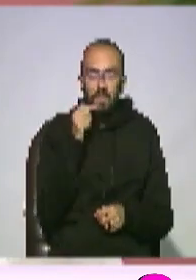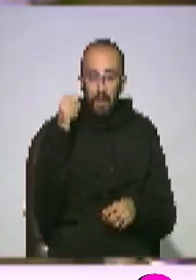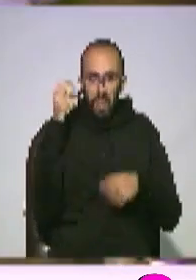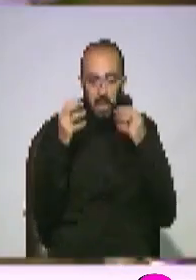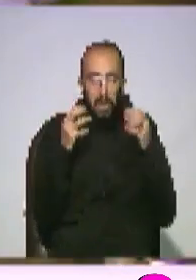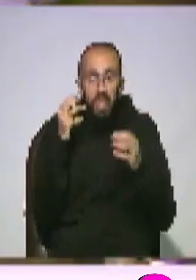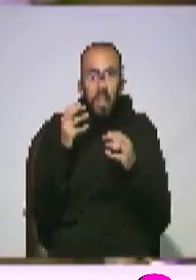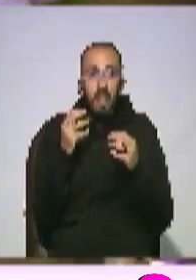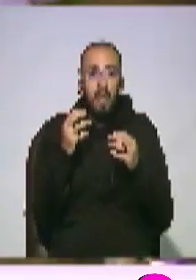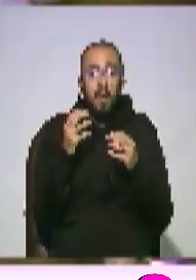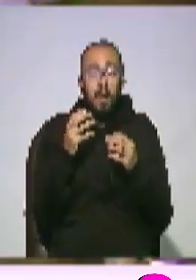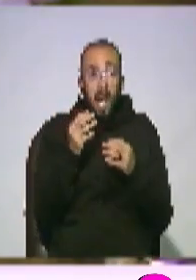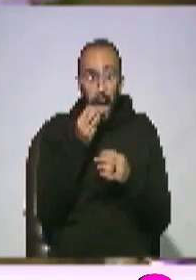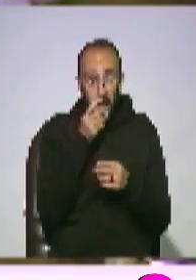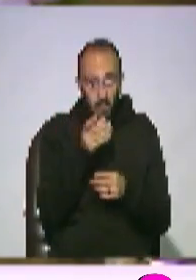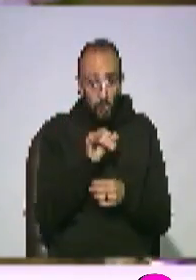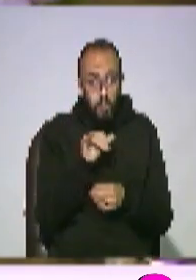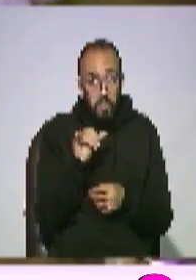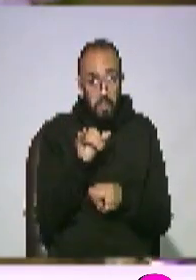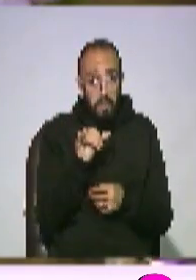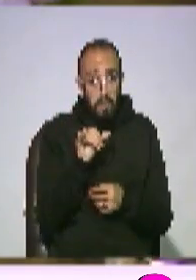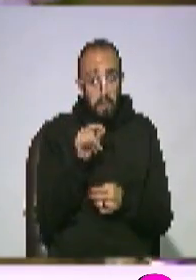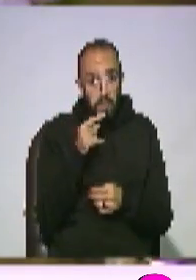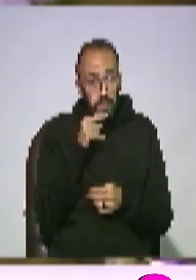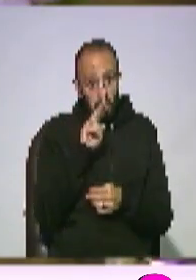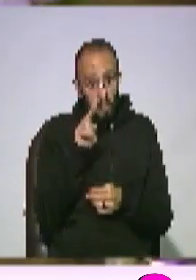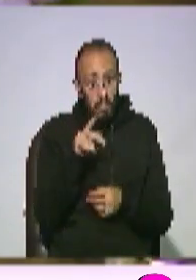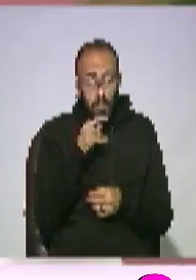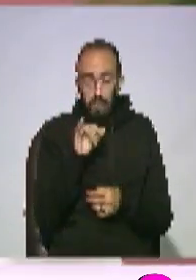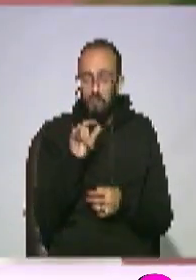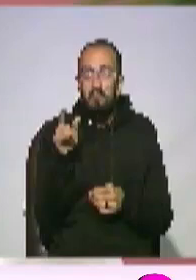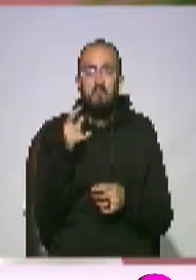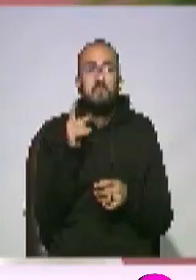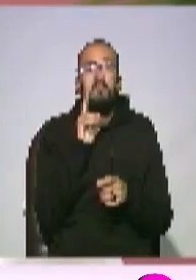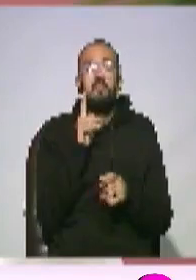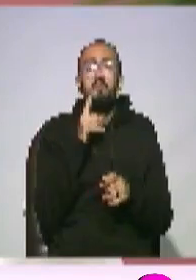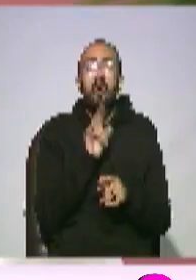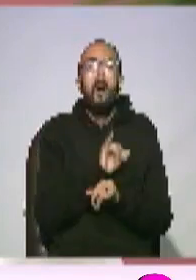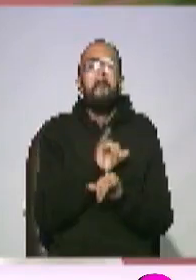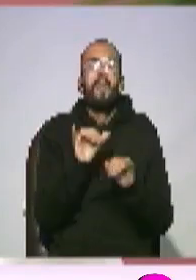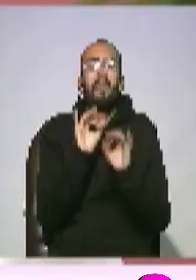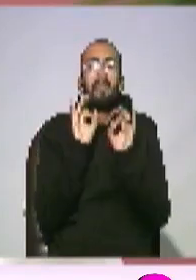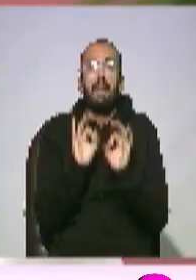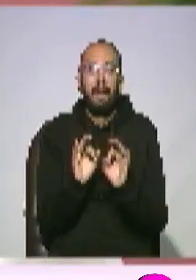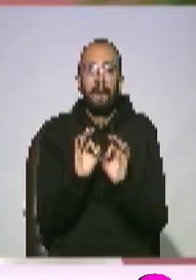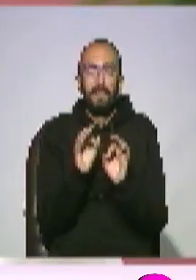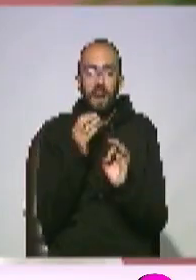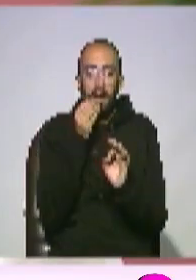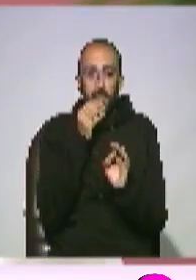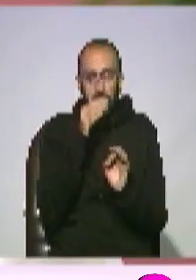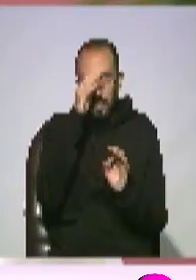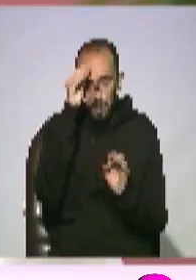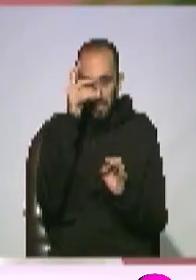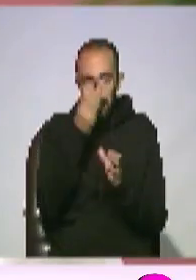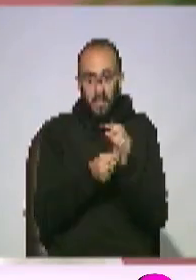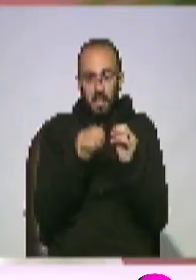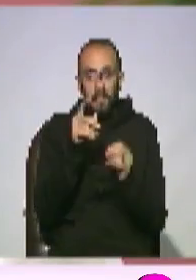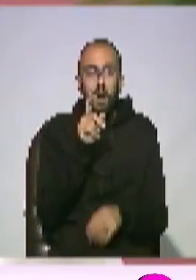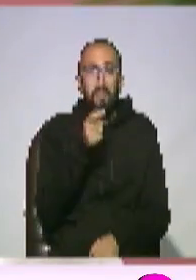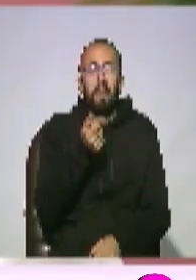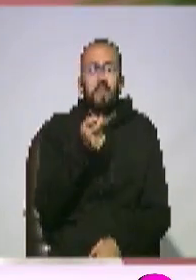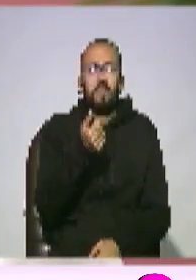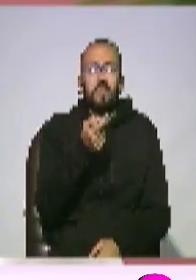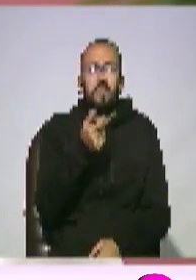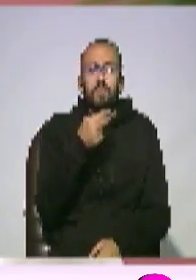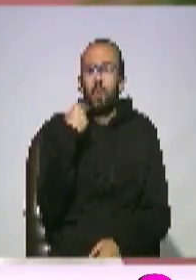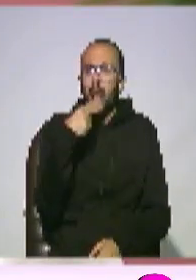دكتور الاكل كمان ليه عامل جزء مهم جدا. هاتي طفل كل يوم شربيه مياه غازيه